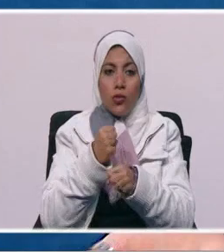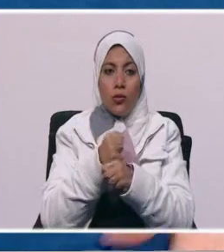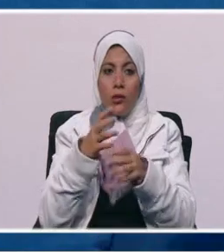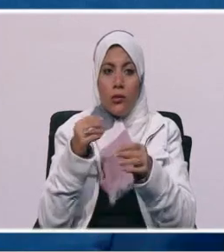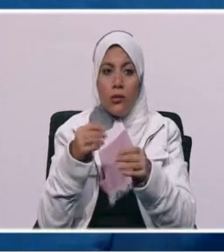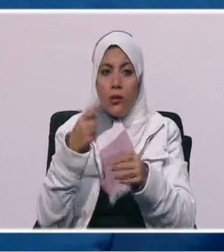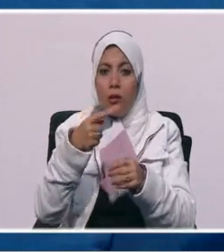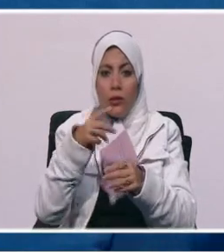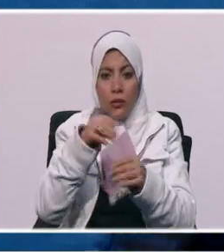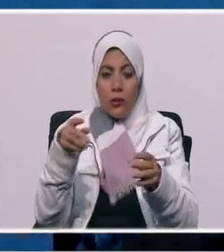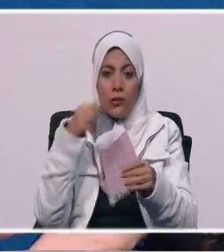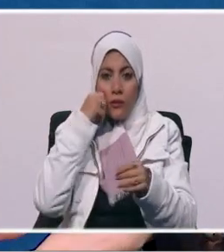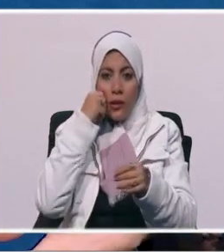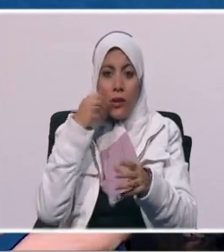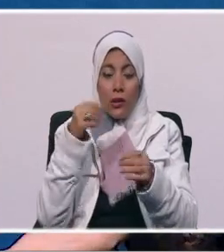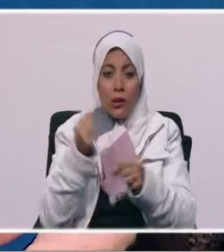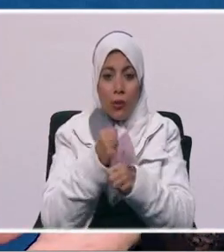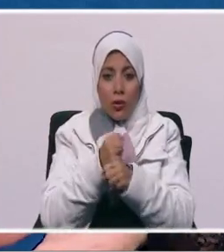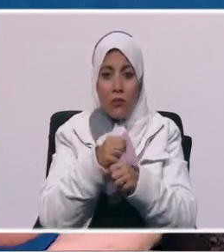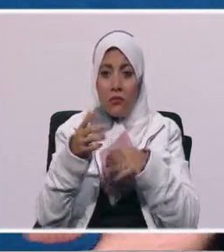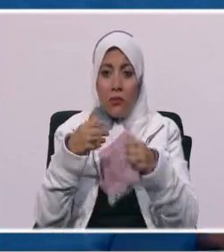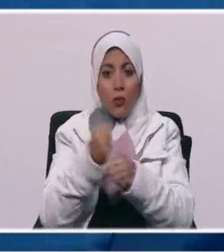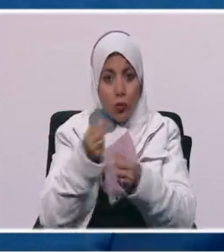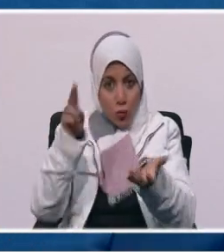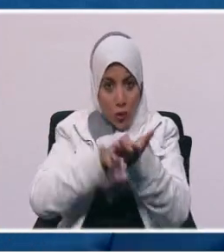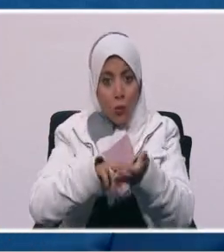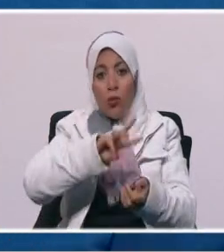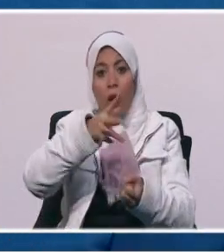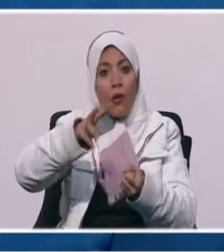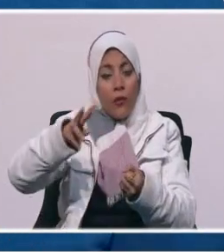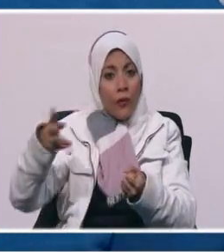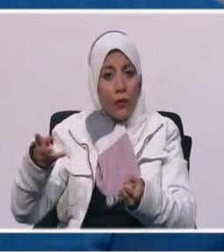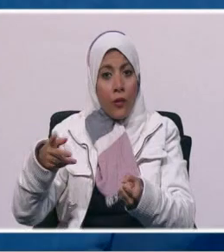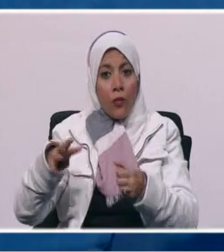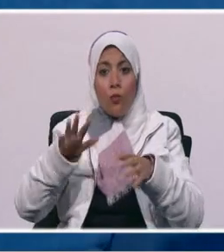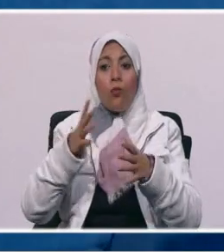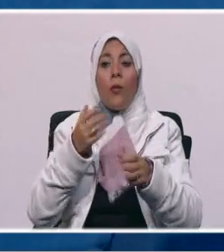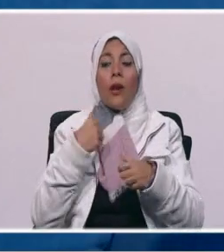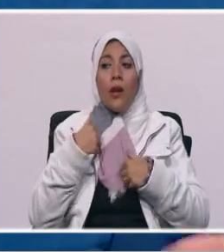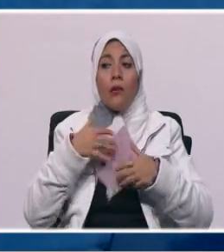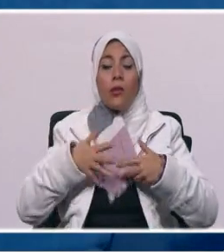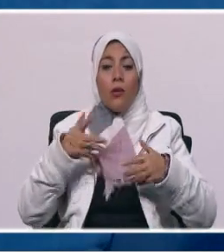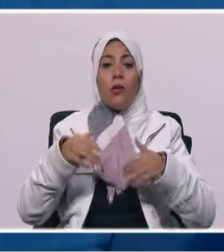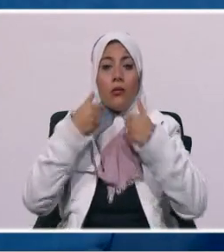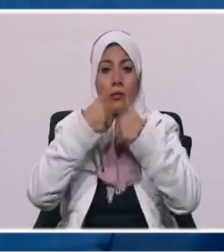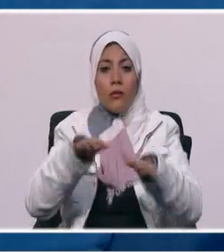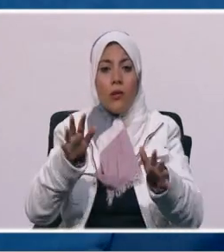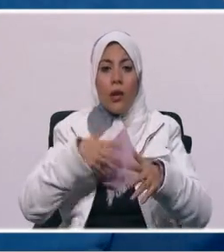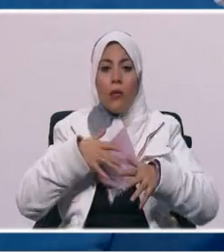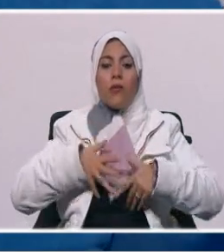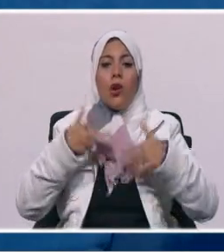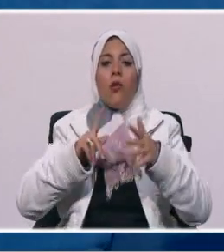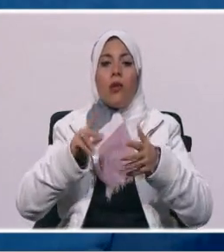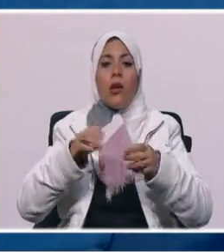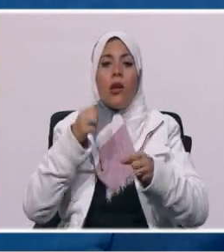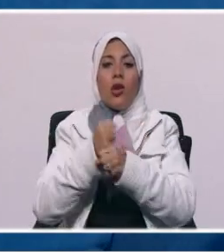ممثلين بطلوا المهنة وراحوا اشتغلوا شغلانة تانية. ممكن اتخلى عن حياتي مقابل ان انا حياتي اللي انا فيها، مقابل ان